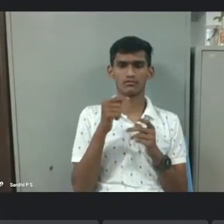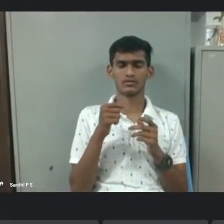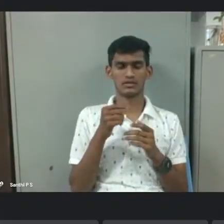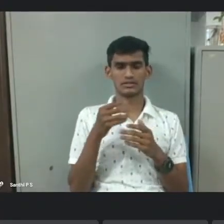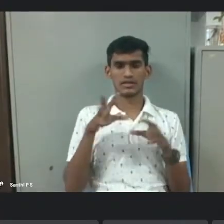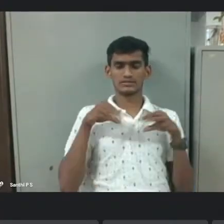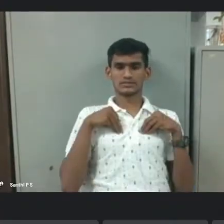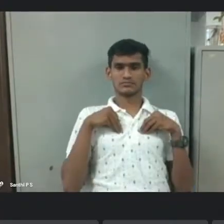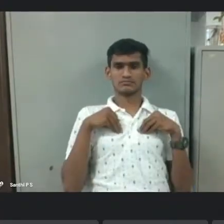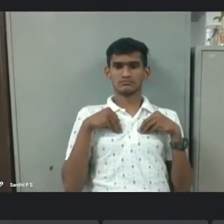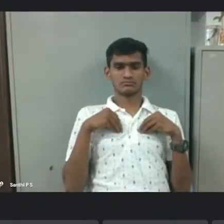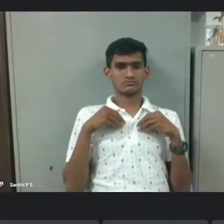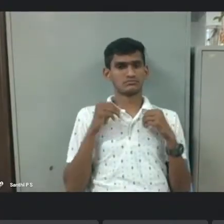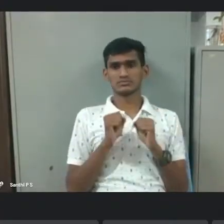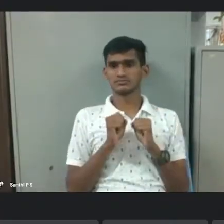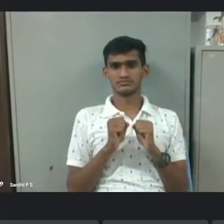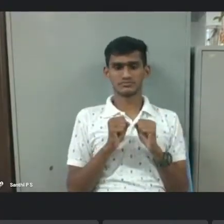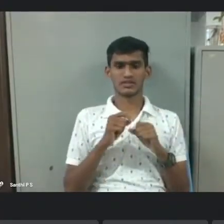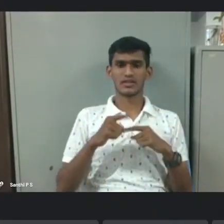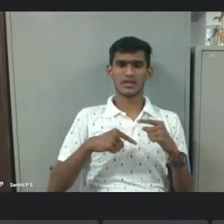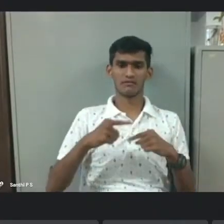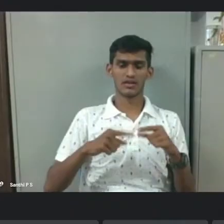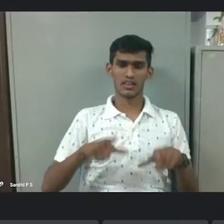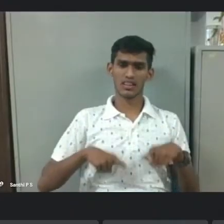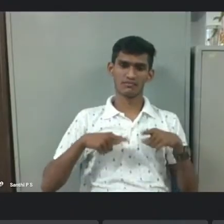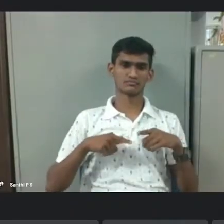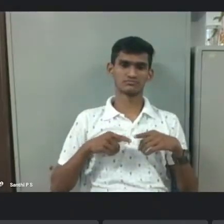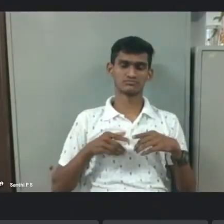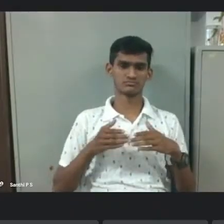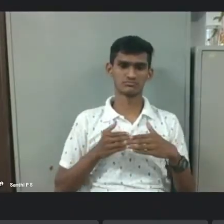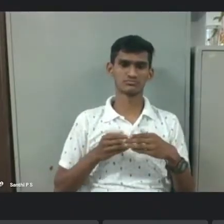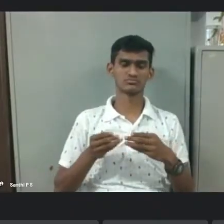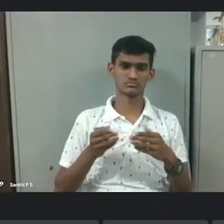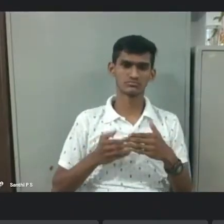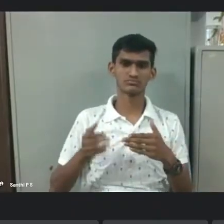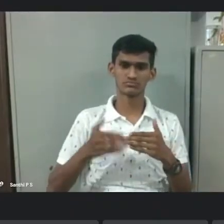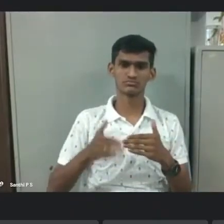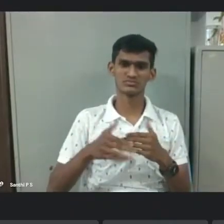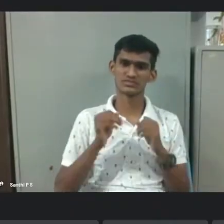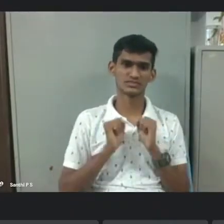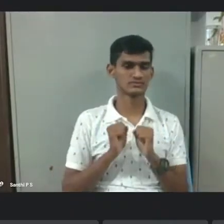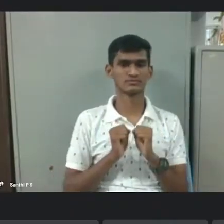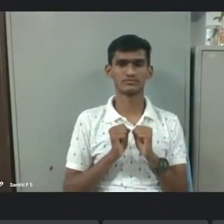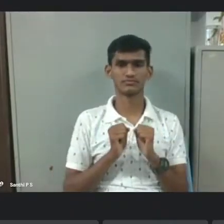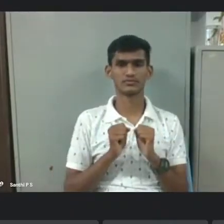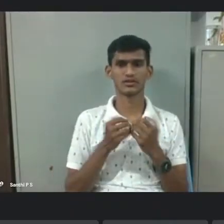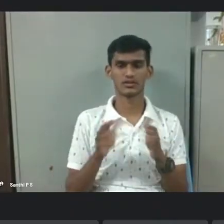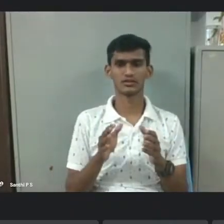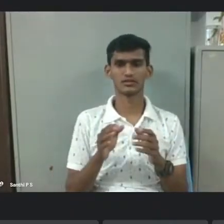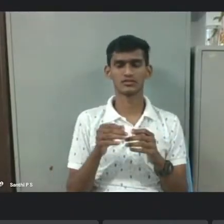ഒരവസ്ഥയാണ്. ഓരോ ദിവസവും കഴിഞ്ഞു പോകാൻ ബുദ്ധിമുട്ടുകൾ ഉണ്ടായിരിക്കും. അത് മനസ്സിലാക്കുന്ന ഒരു സപ്പോർട്ട് സിസ്റ്റത്തിനെയാണ് അപ്രോച്ച്